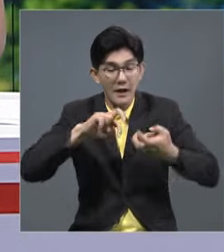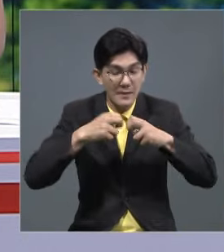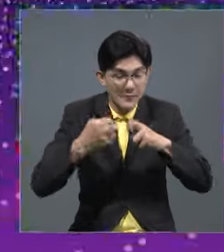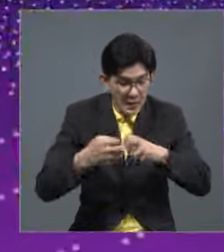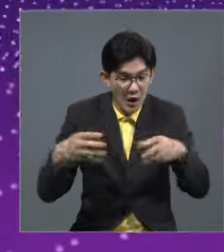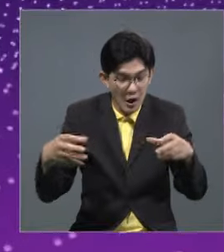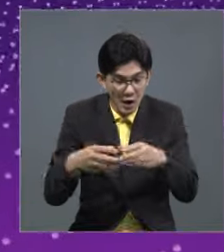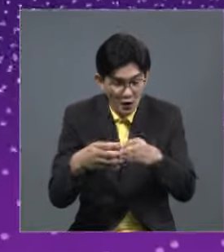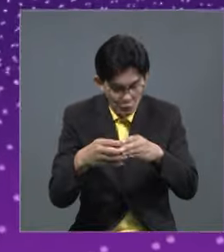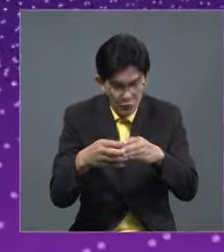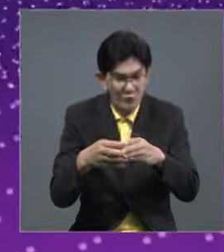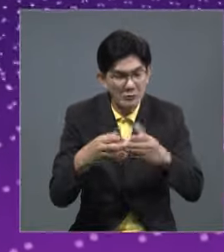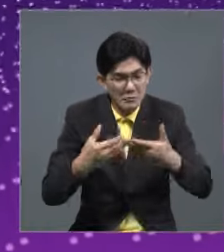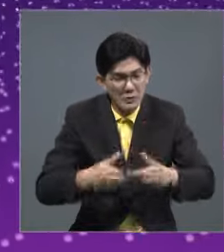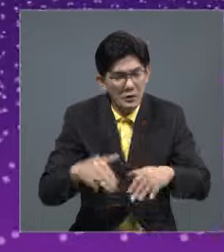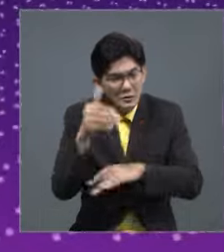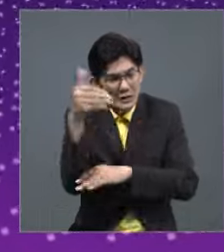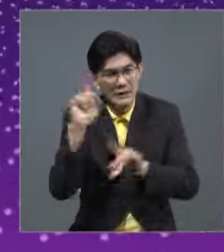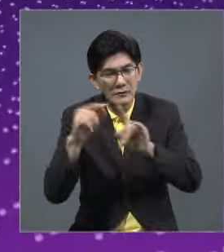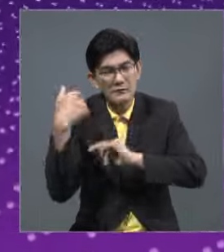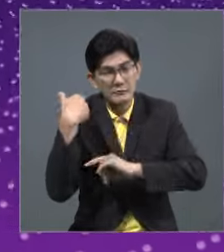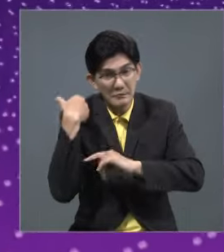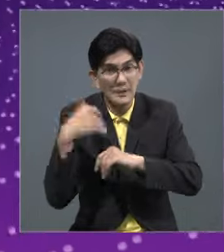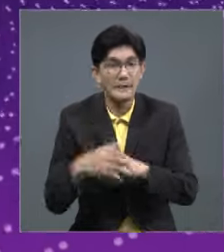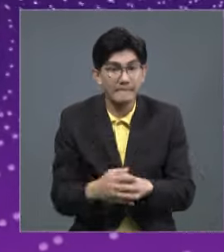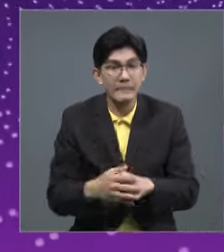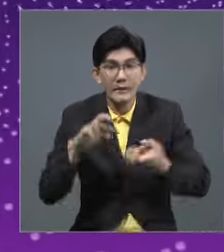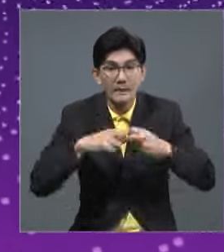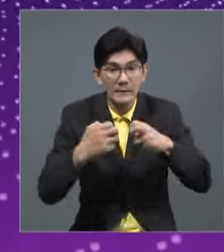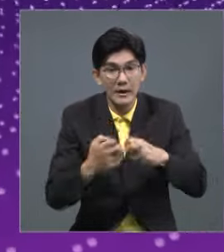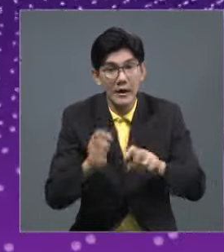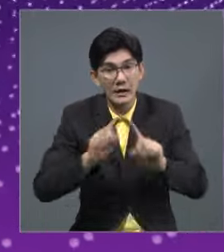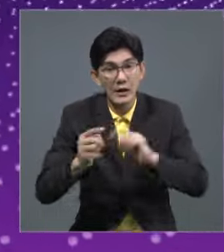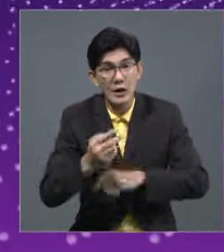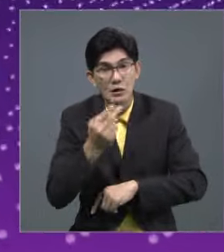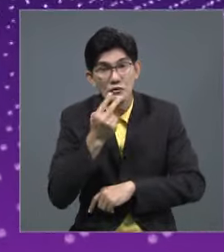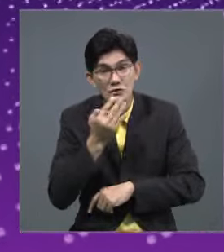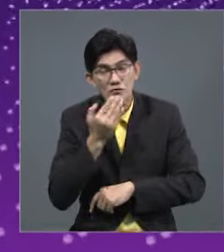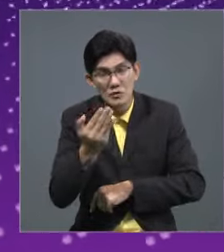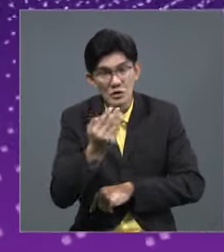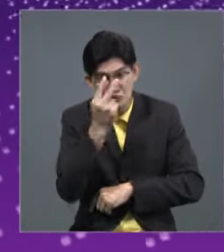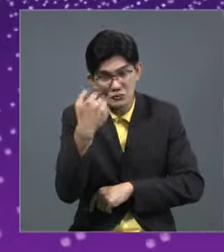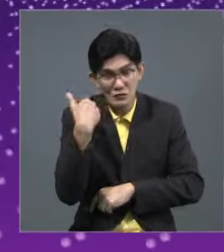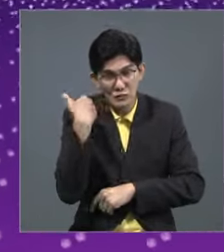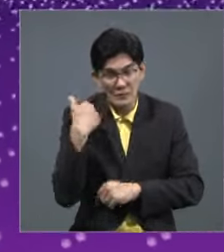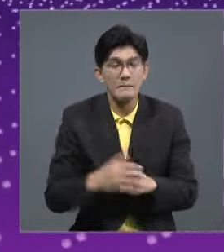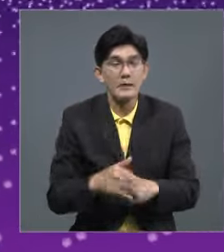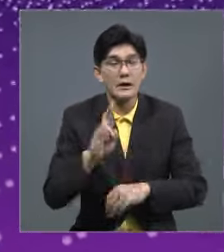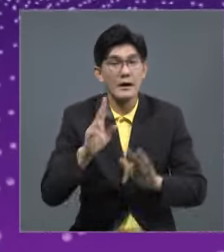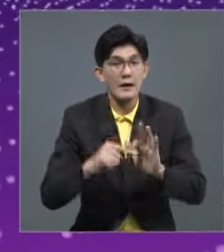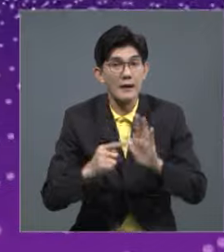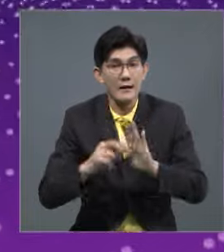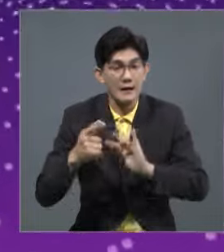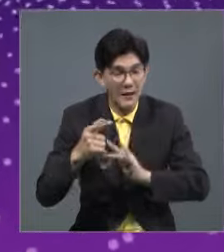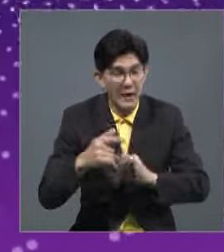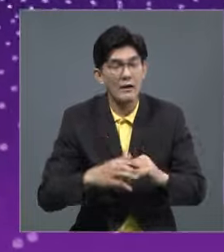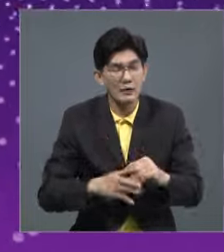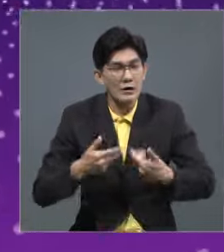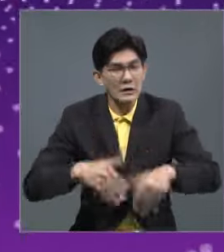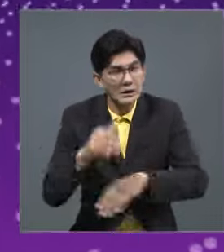ชาติพันธุ์นะคะก็ย้ำบอกว่ามีการติดตามปัญหามาโดยตลอดค่ะโดยจะเร่งผลักดันเรื่องของร่างพระราชบัญญัติชาติพันธุ์ให้แล้วเสร็จโด